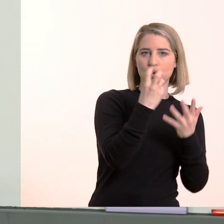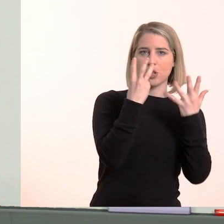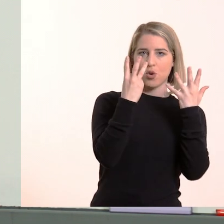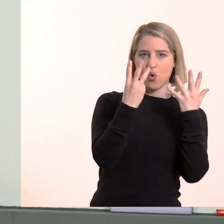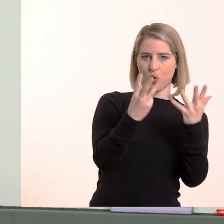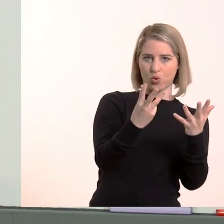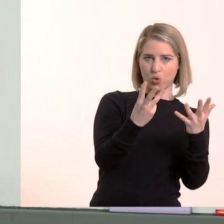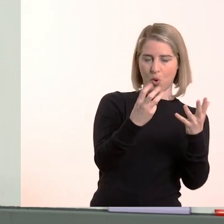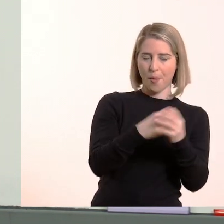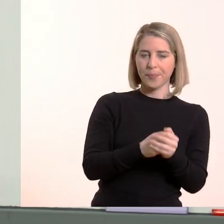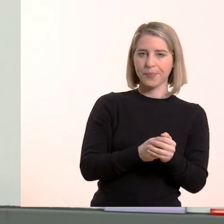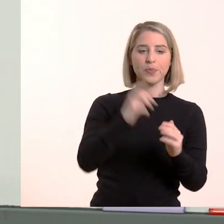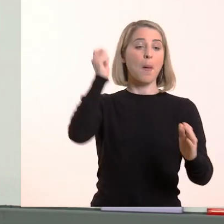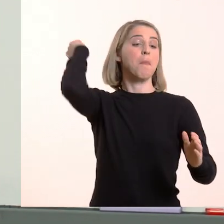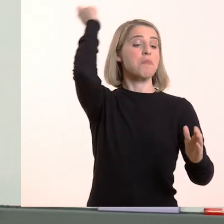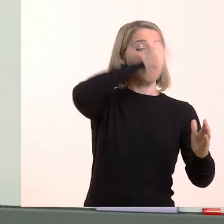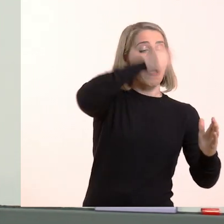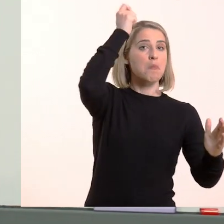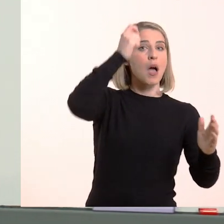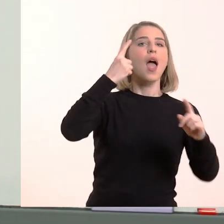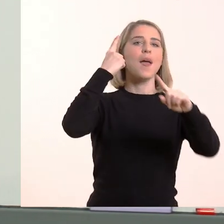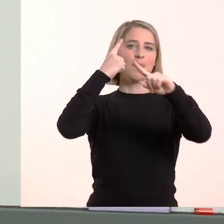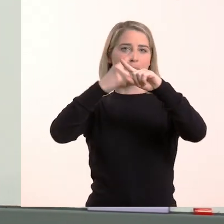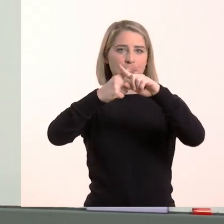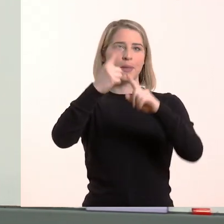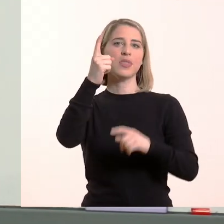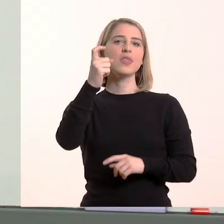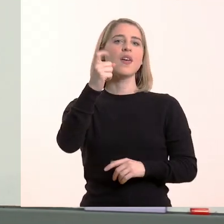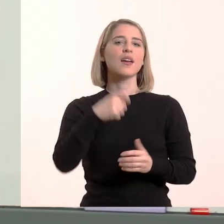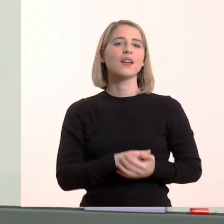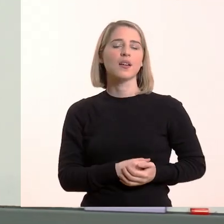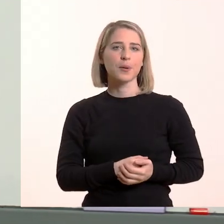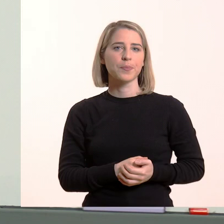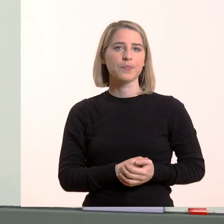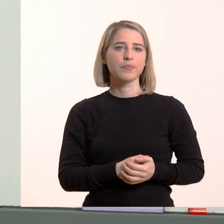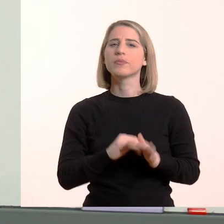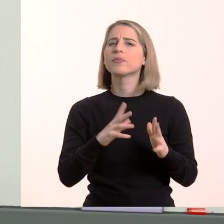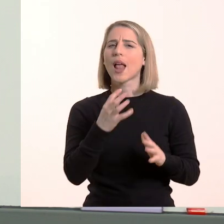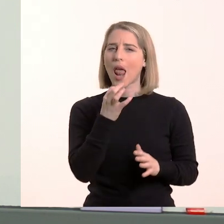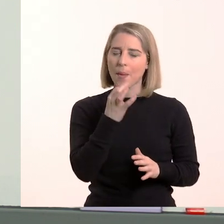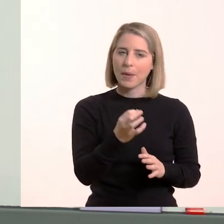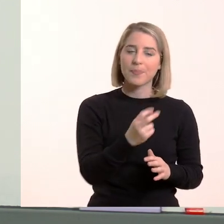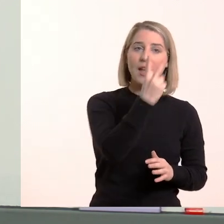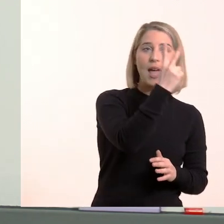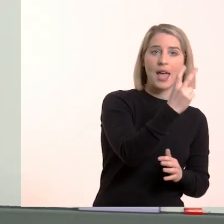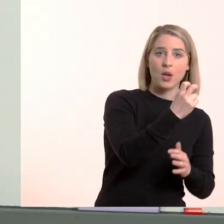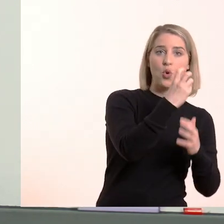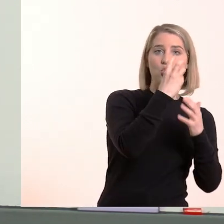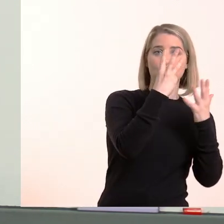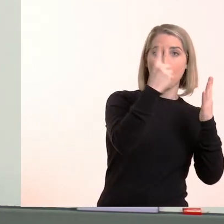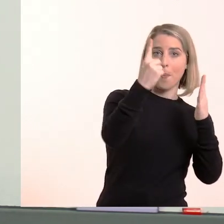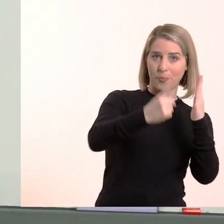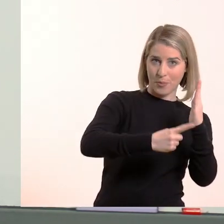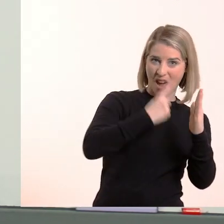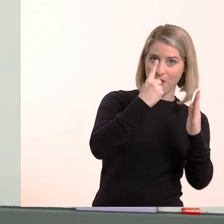ντυν, είπαμε, η μάγισσα, επί 10, ίσον. Τι λέμε, μία φορά το 28,